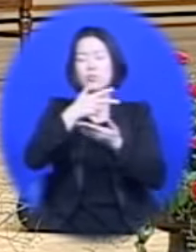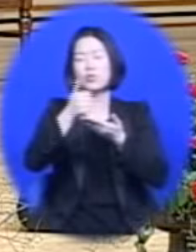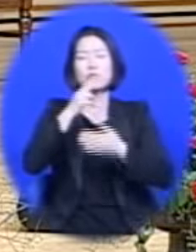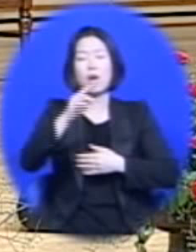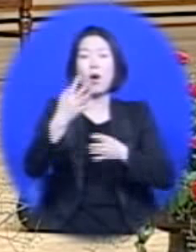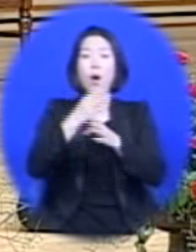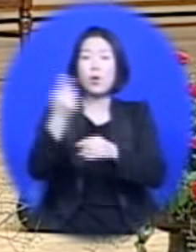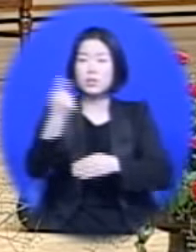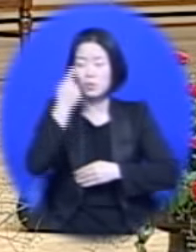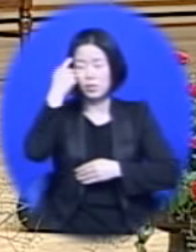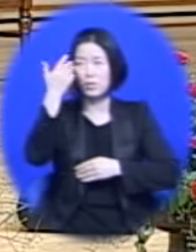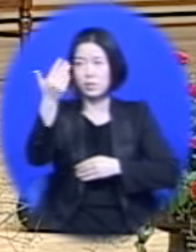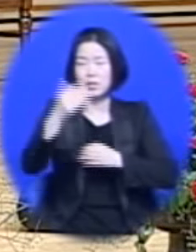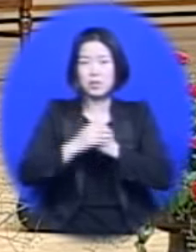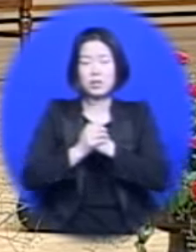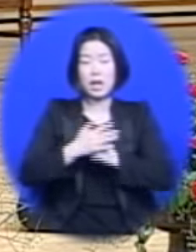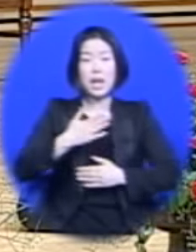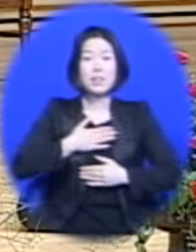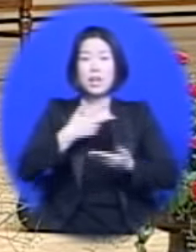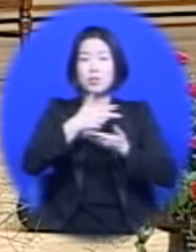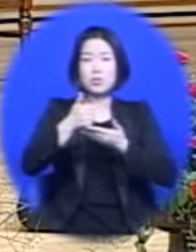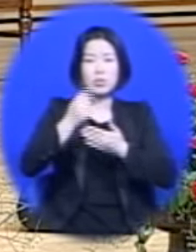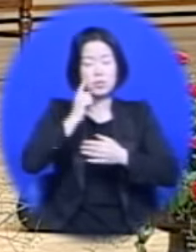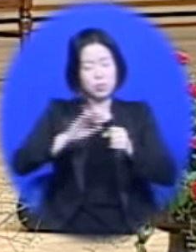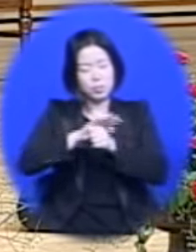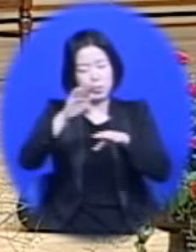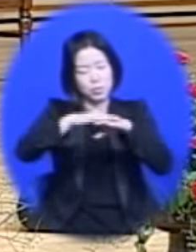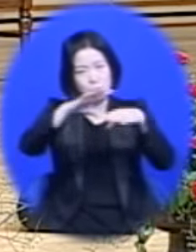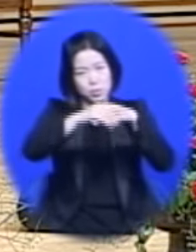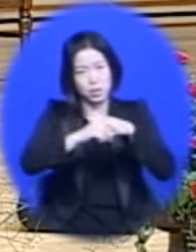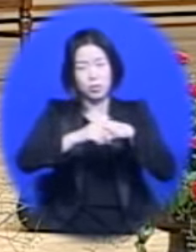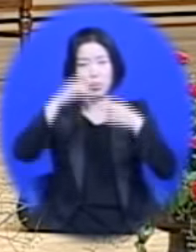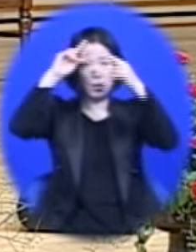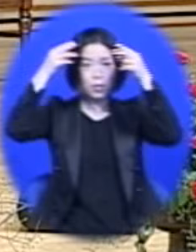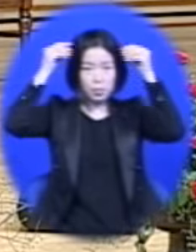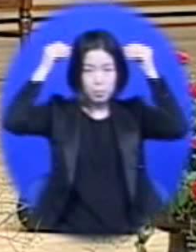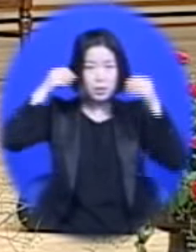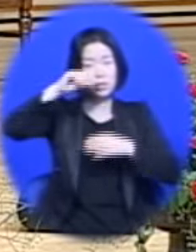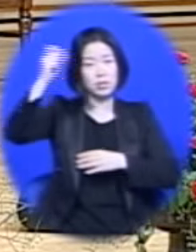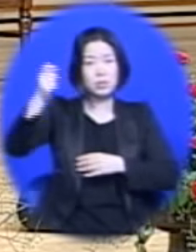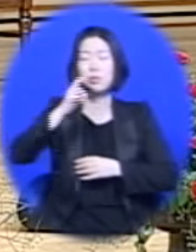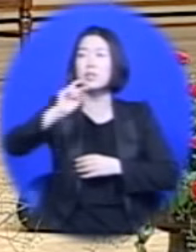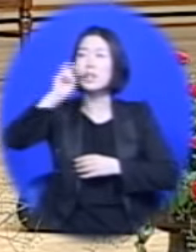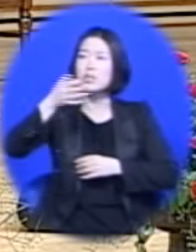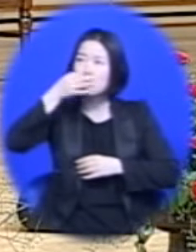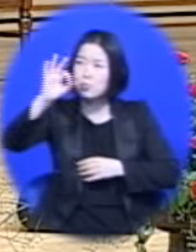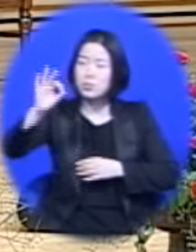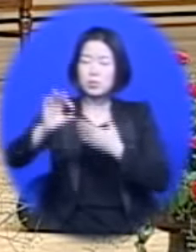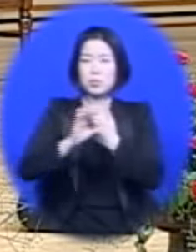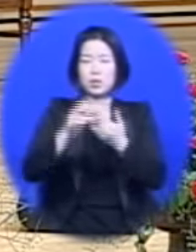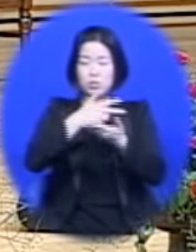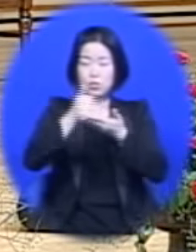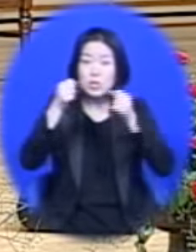언제나 오시렵니까? 내 주님 자비한 손을 붙잡고 면류관 벗어들고 찬송 부르면 주님